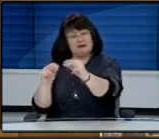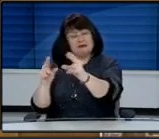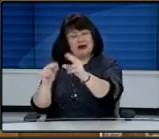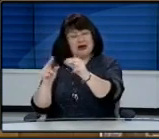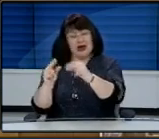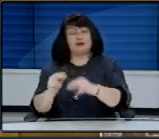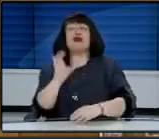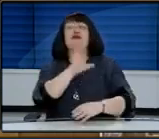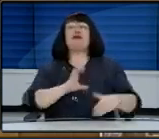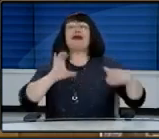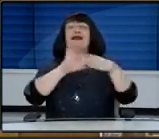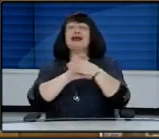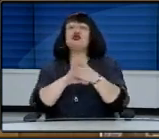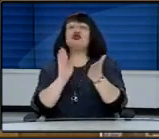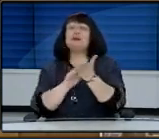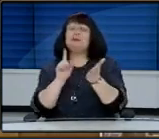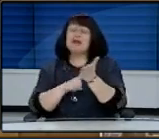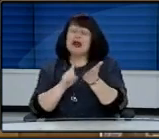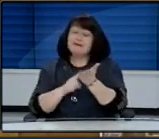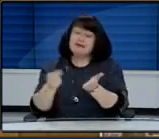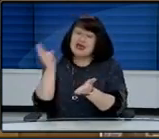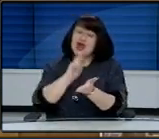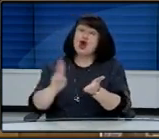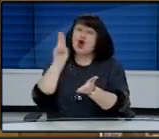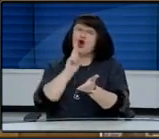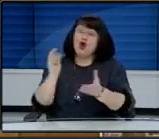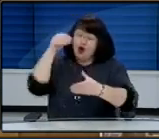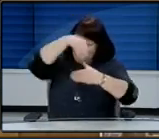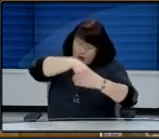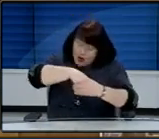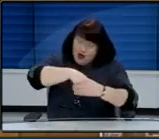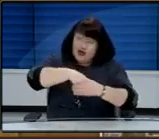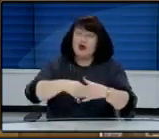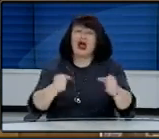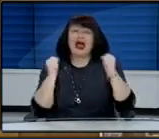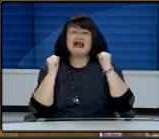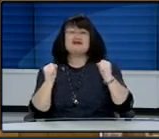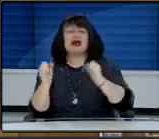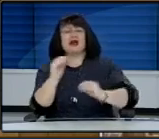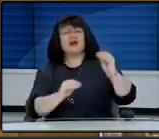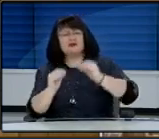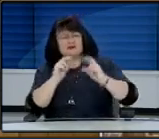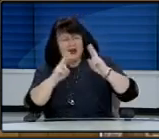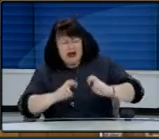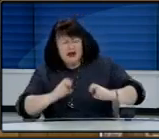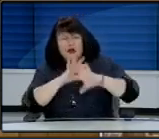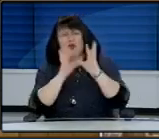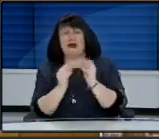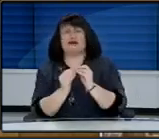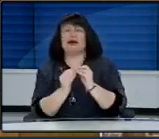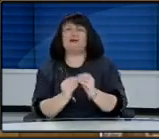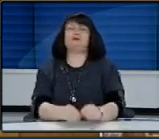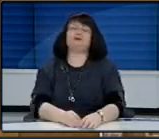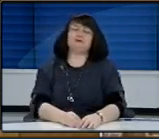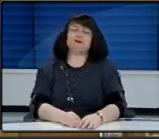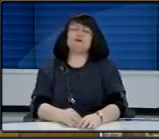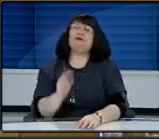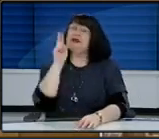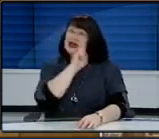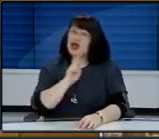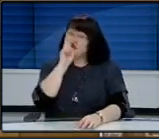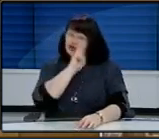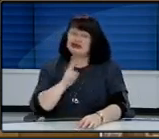Ένωσης για μια πανευρωπαϊκή αρχιτεκτονική ασφάλειας και ελέγχου εξοπλισμών που θα συμπεριλαμβάνει και τη Ρωσία